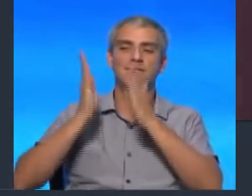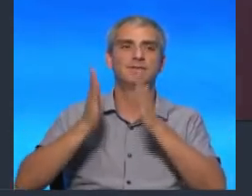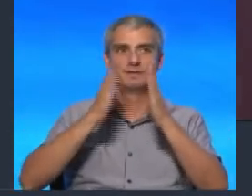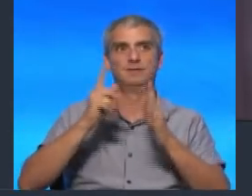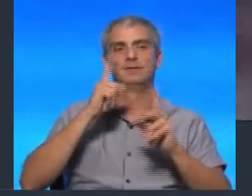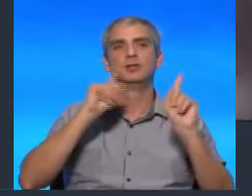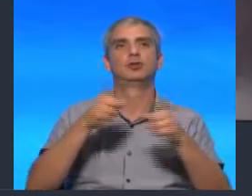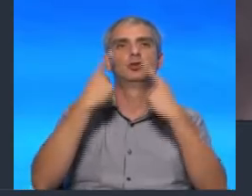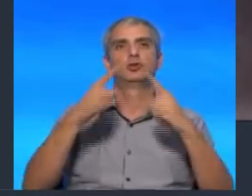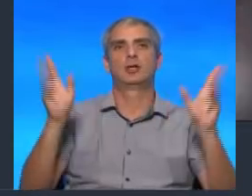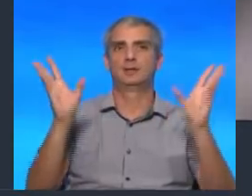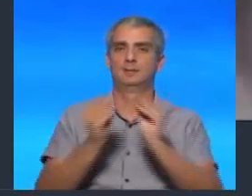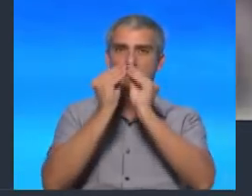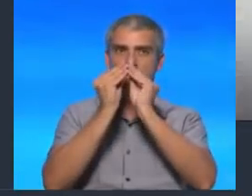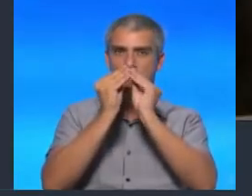במקהלה.